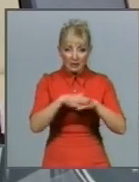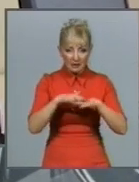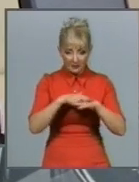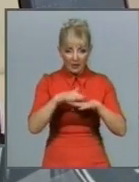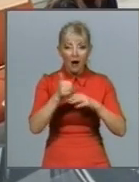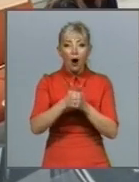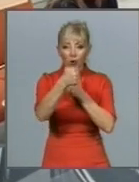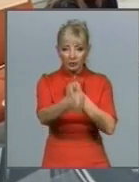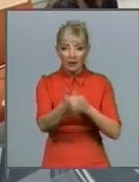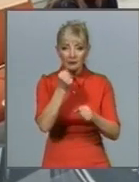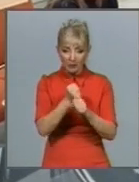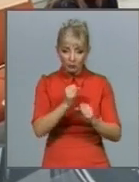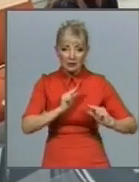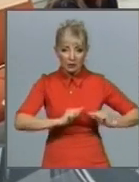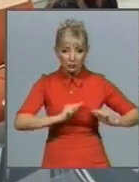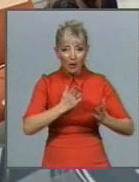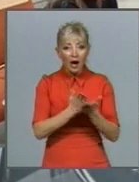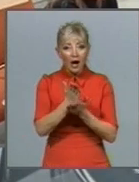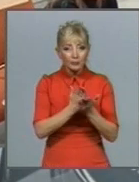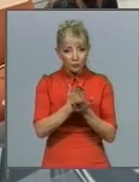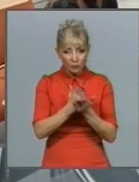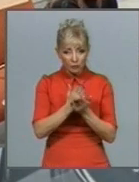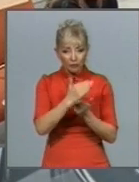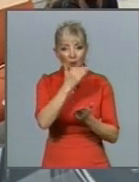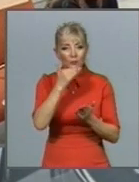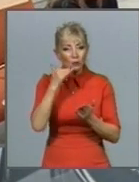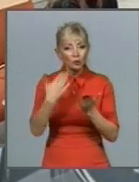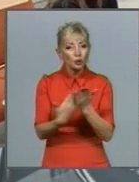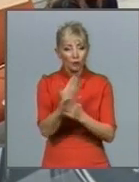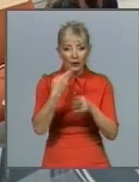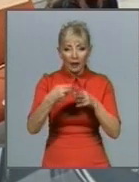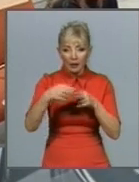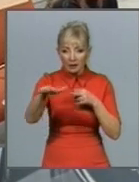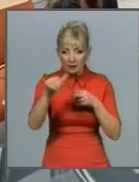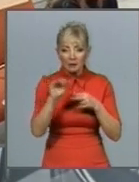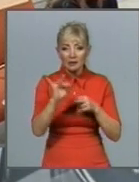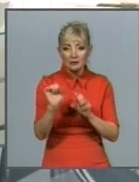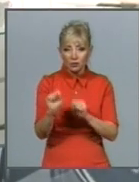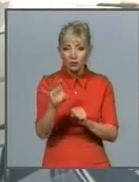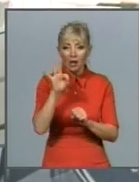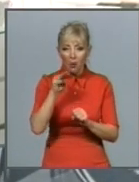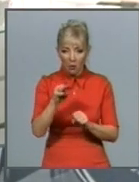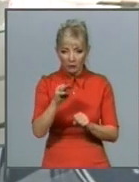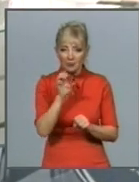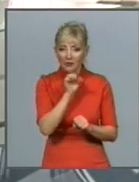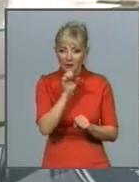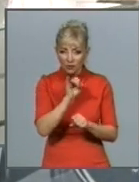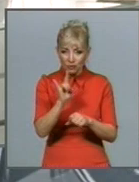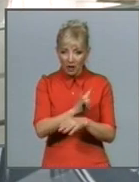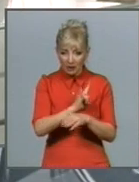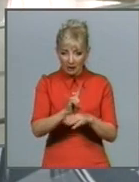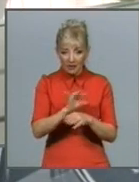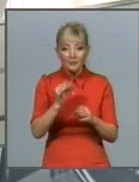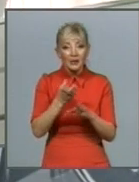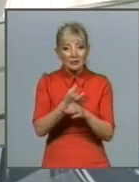роботи співробітників, обслуговування потоку нових кредитів, захист від шахрайства. Натомість скоротилися витрати